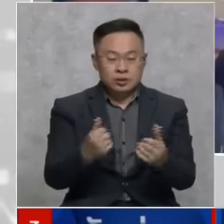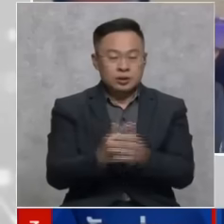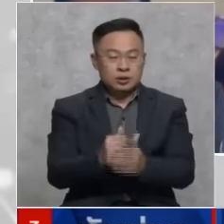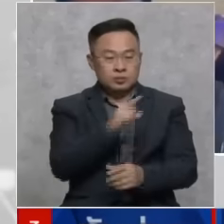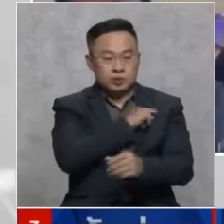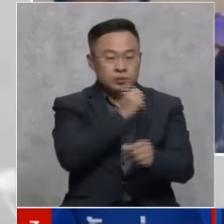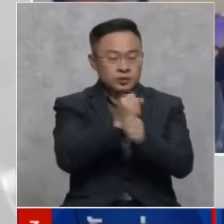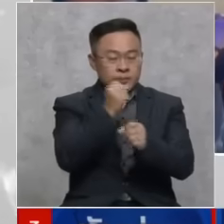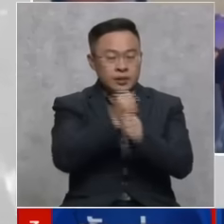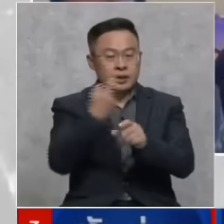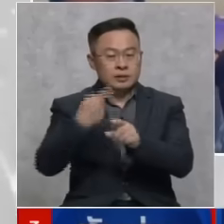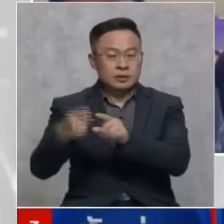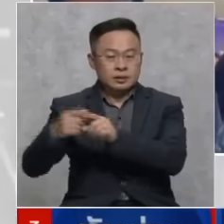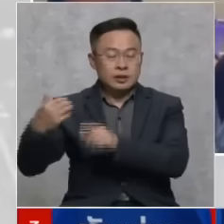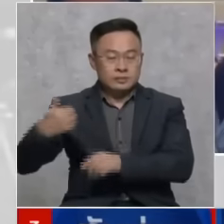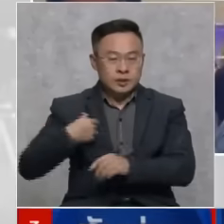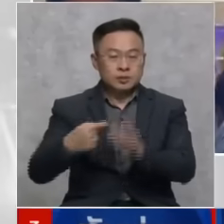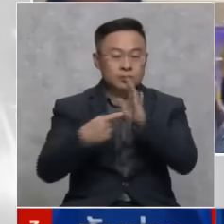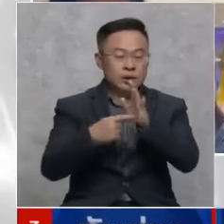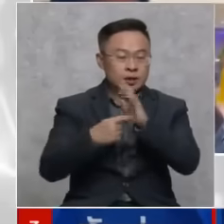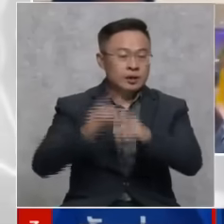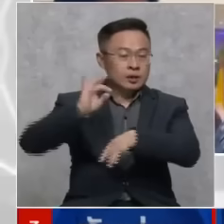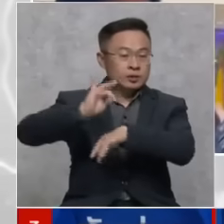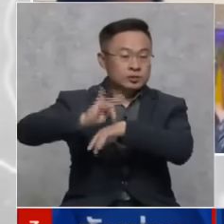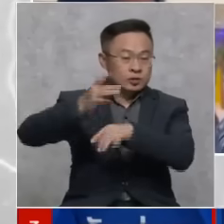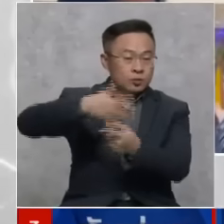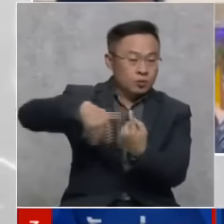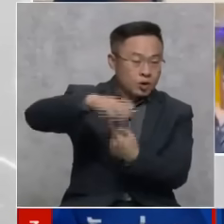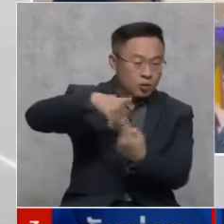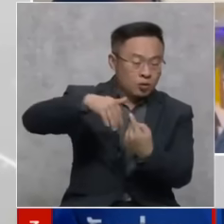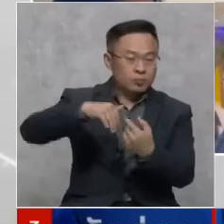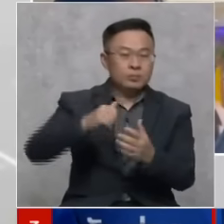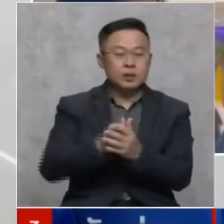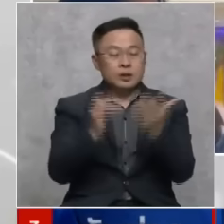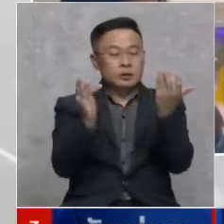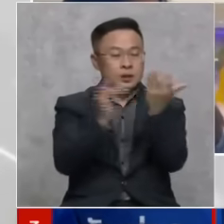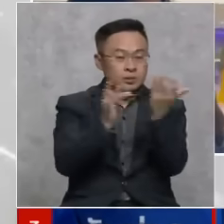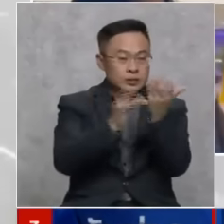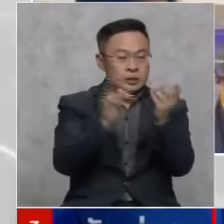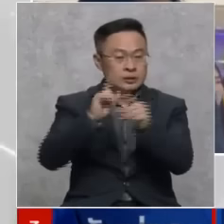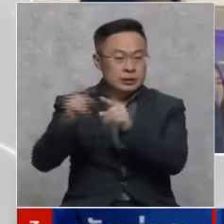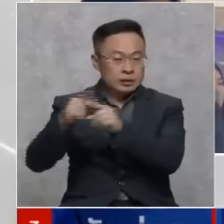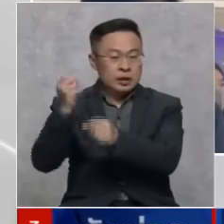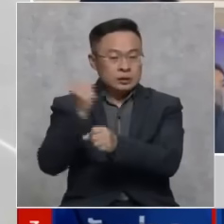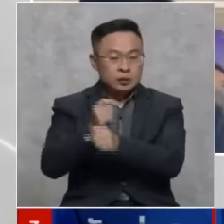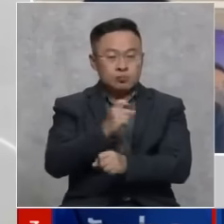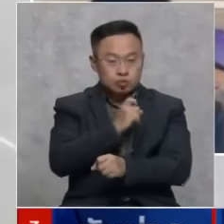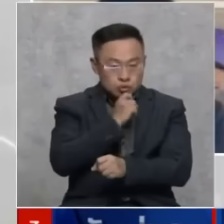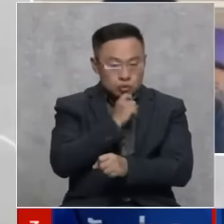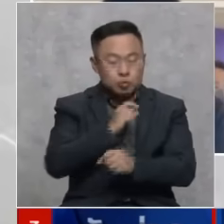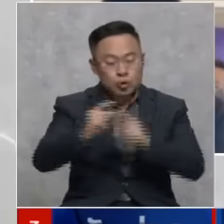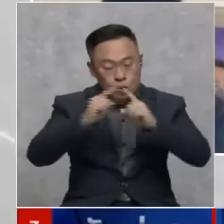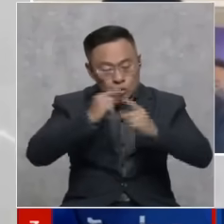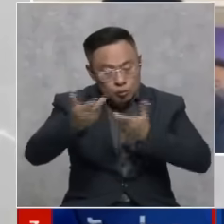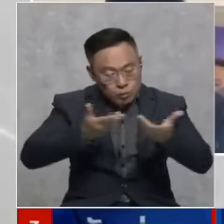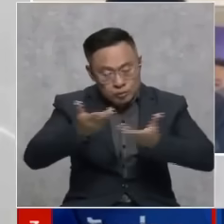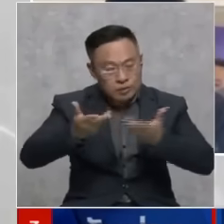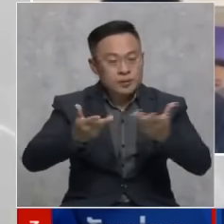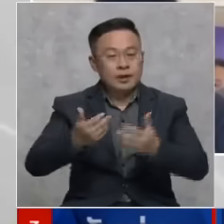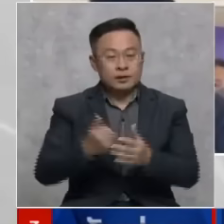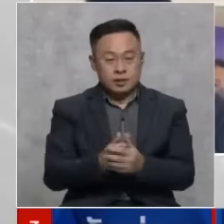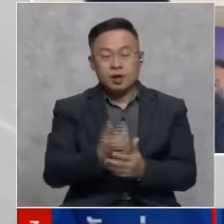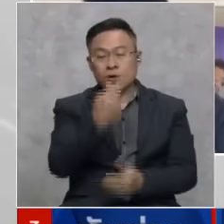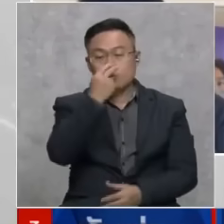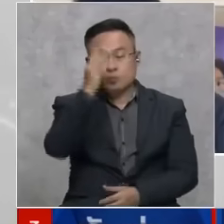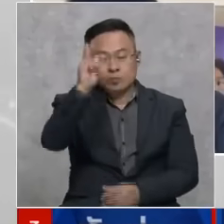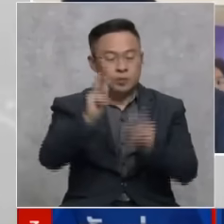รื่องเกี่ยวกับรัฐสภาเช่นสิ่งแวดล้อมความโปร่งใสเทคโนโลยีมันก็ค้างอยู่ไงแล้วจะมีการปรึกษากับทางพรรคดังนั้นเนี่ยร